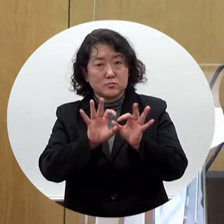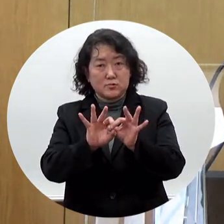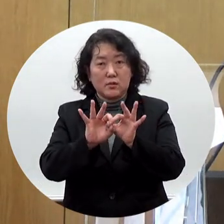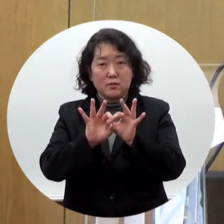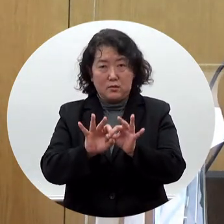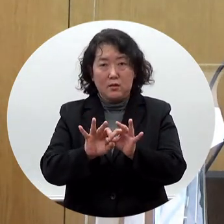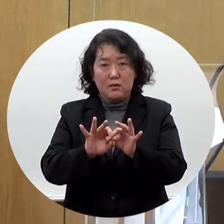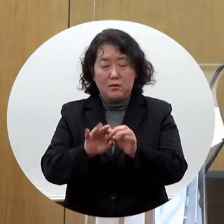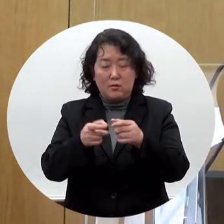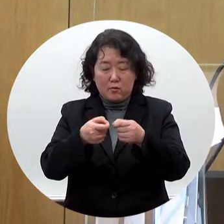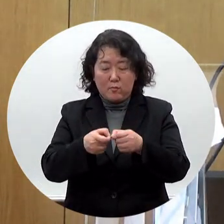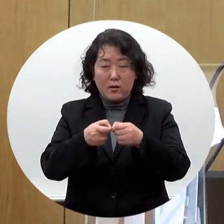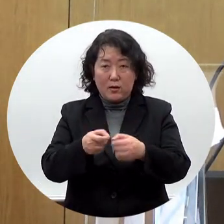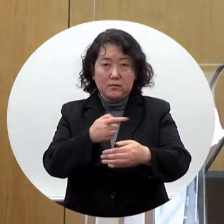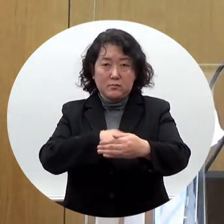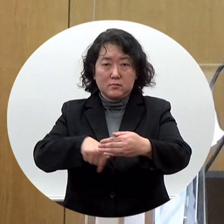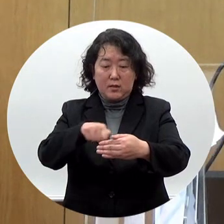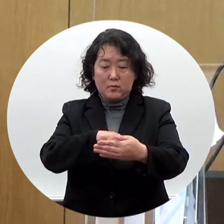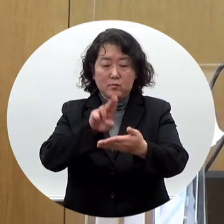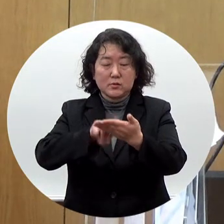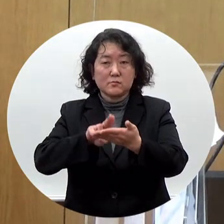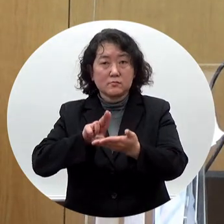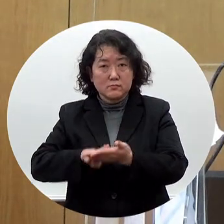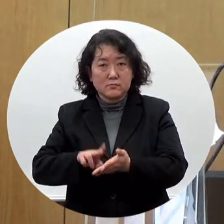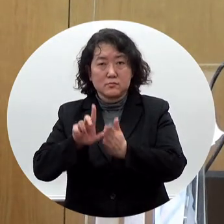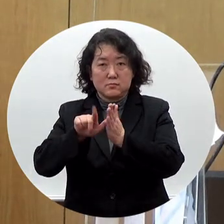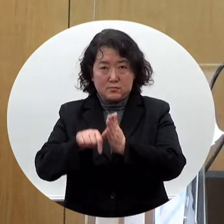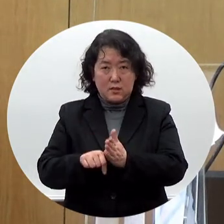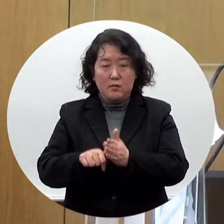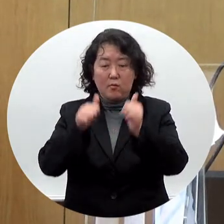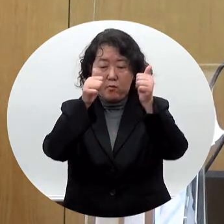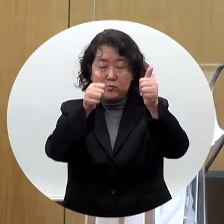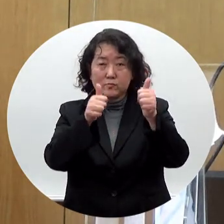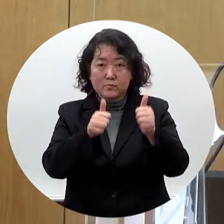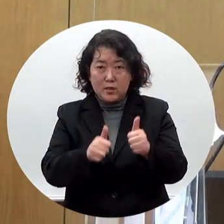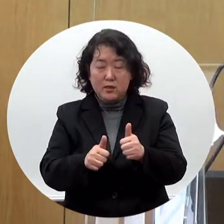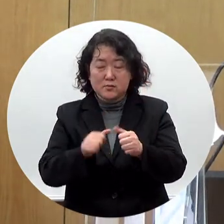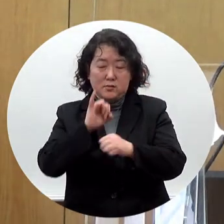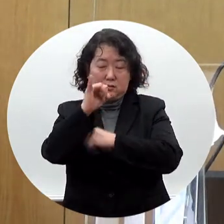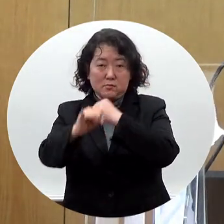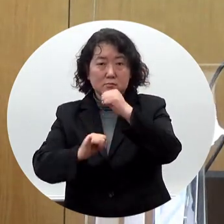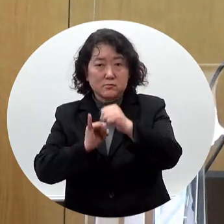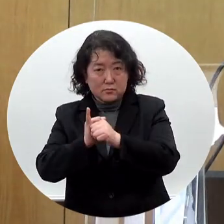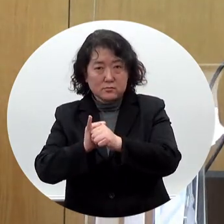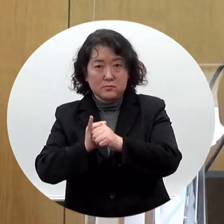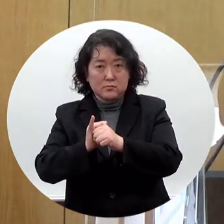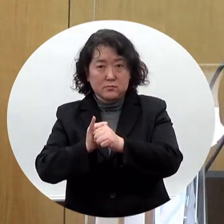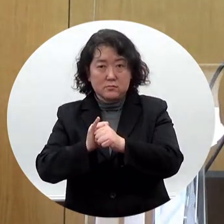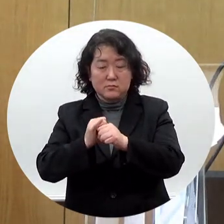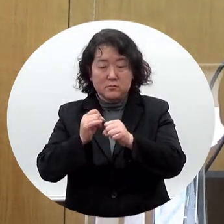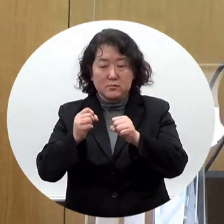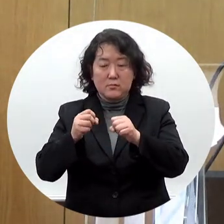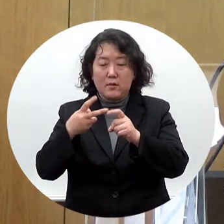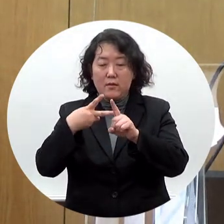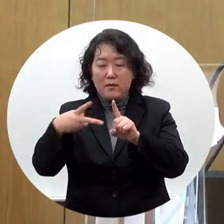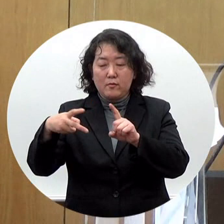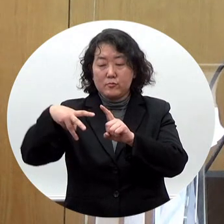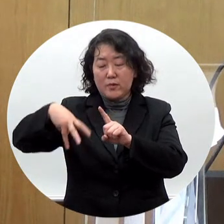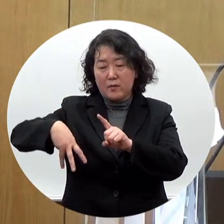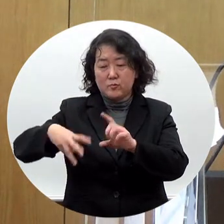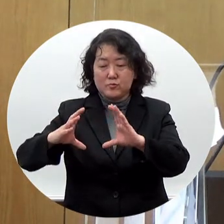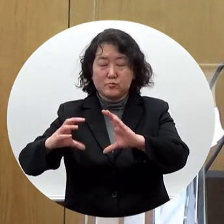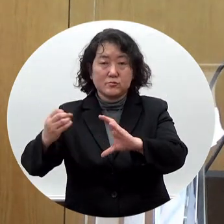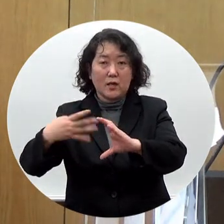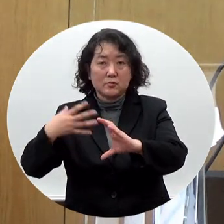ては、詳細が決まり次第、ホームページや SNS、FM ラジオなどでも速やか